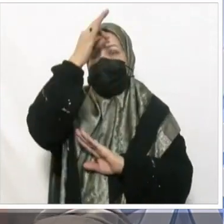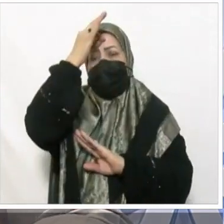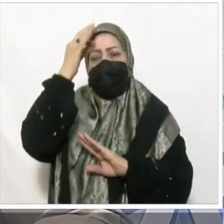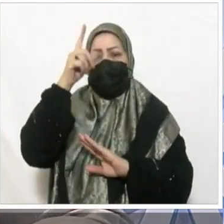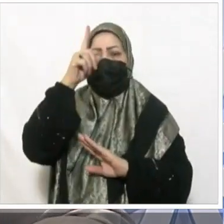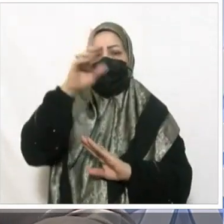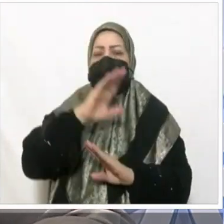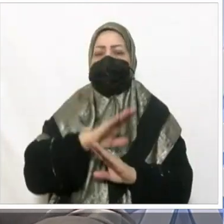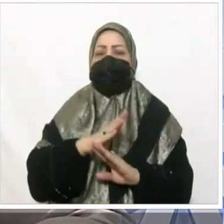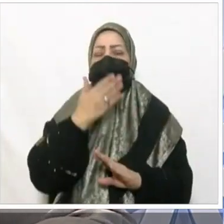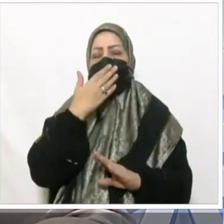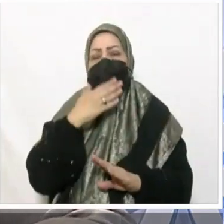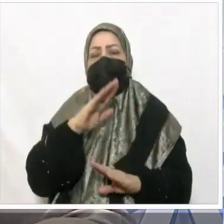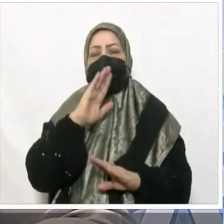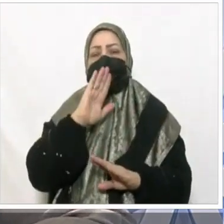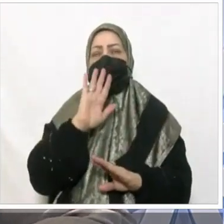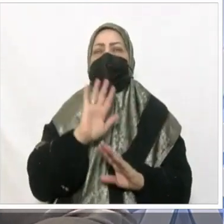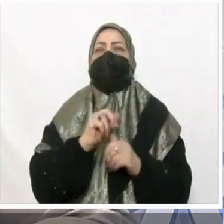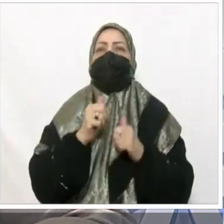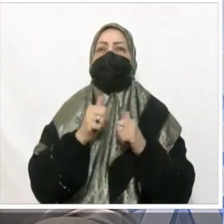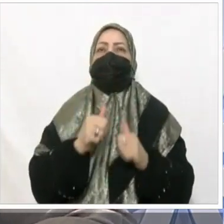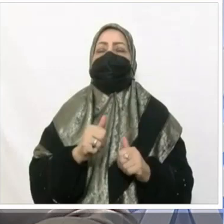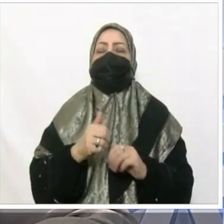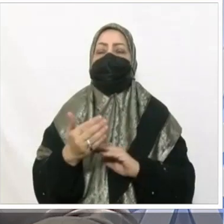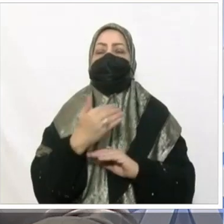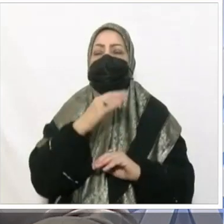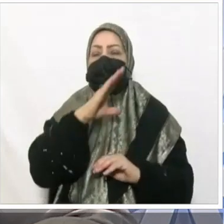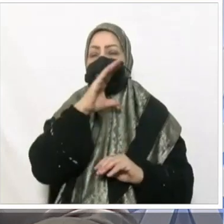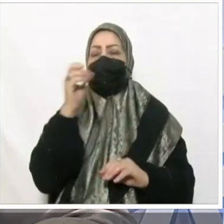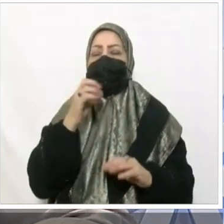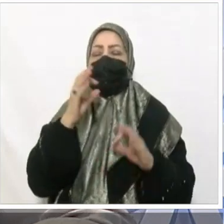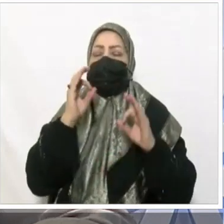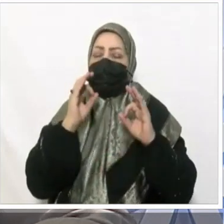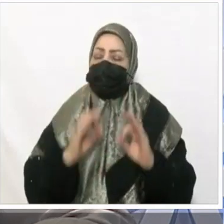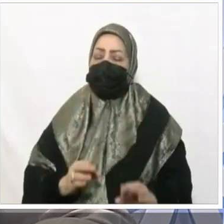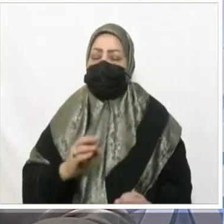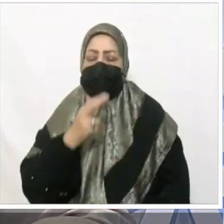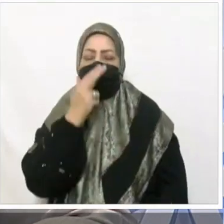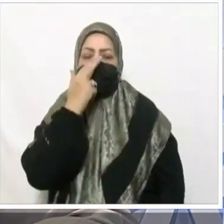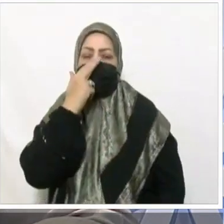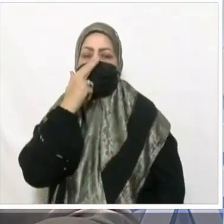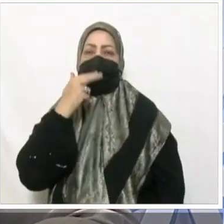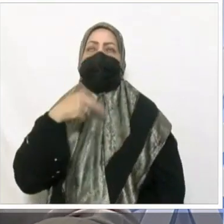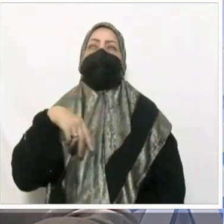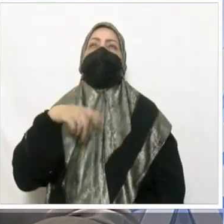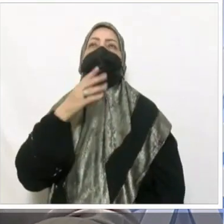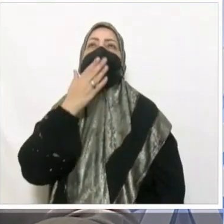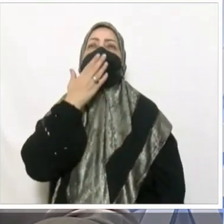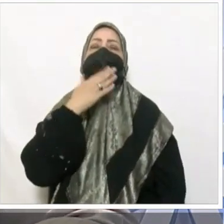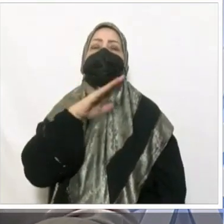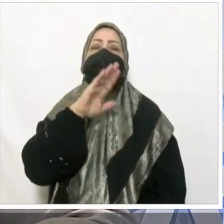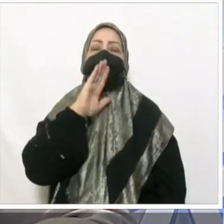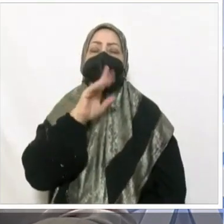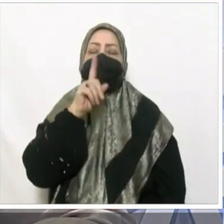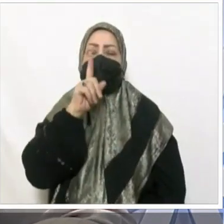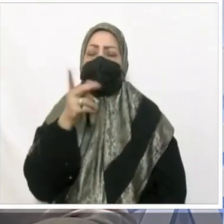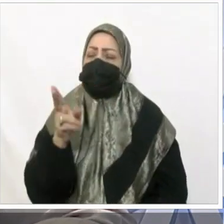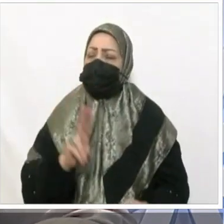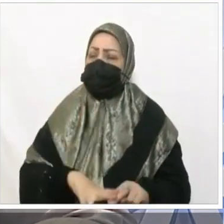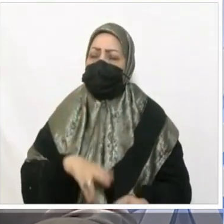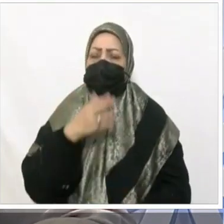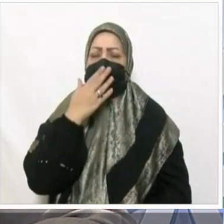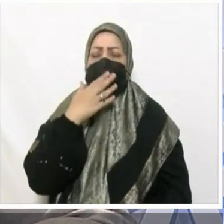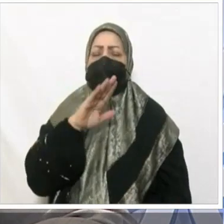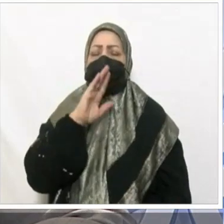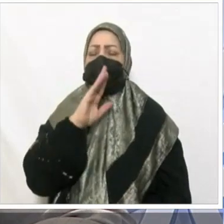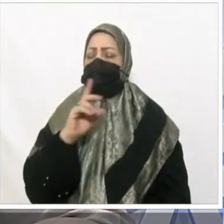فالواجب على الإنسان أن يحمد الله في السراء والضراء، ولهذا ورد في الحديث أن النبي صلى الله عليه وسلم إذا رأى